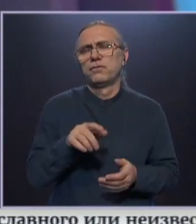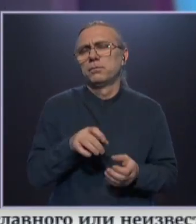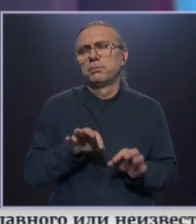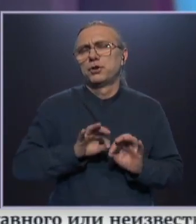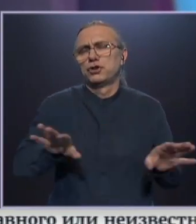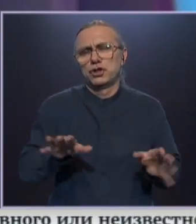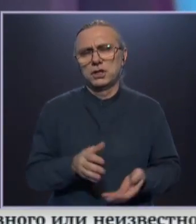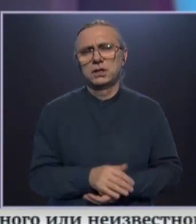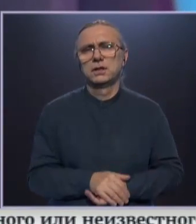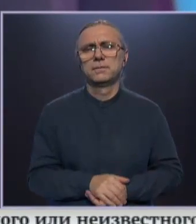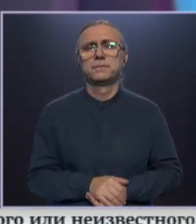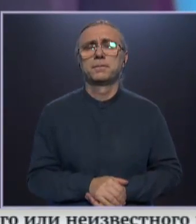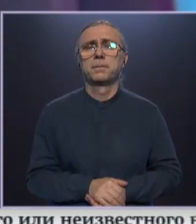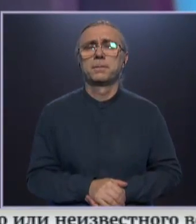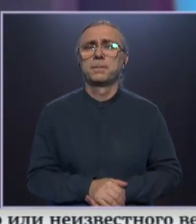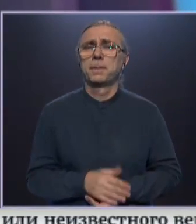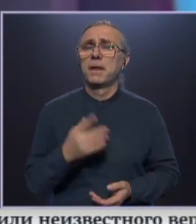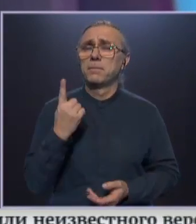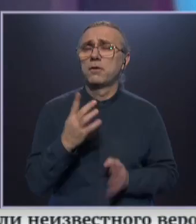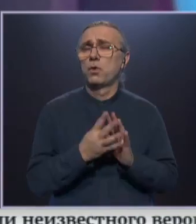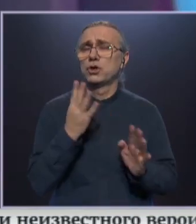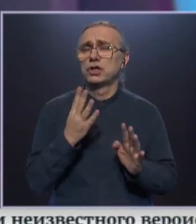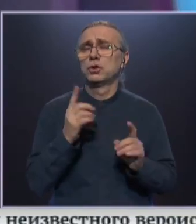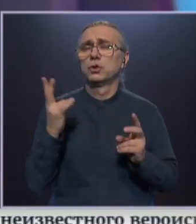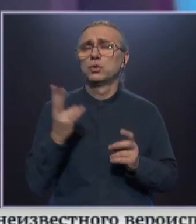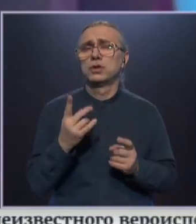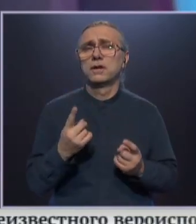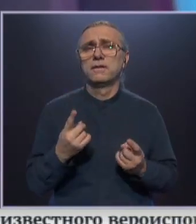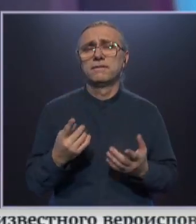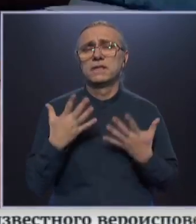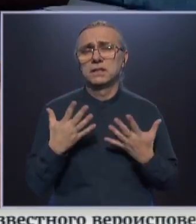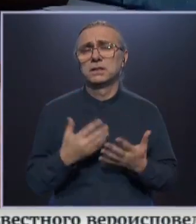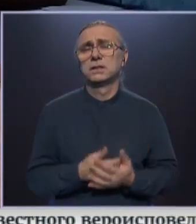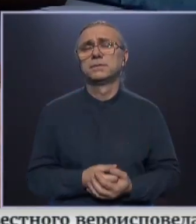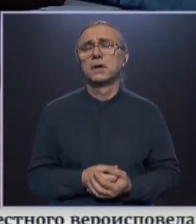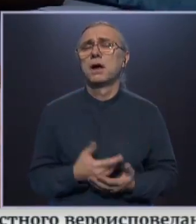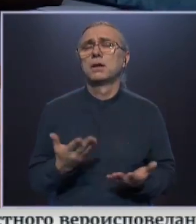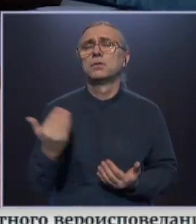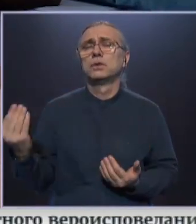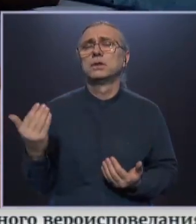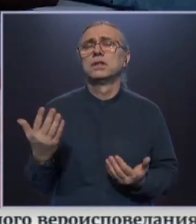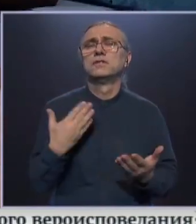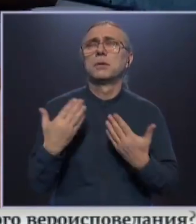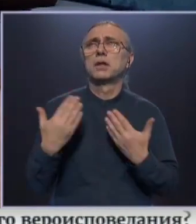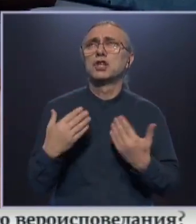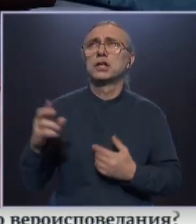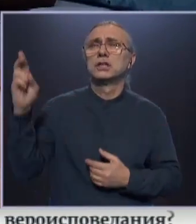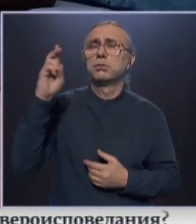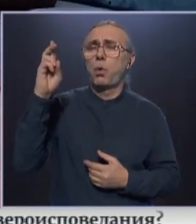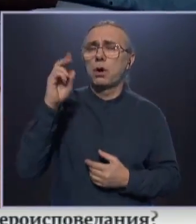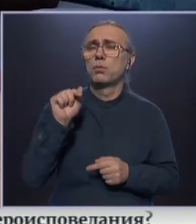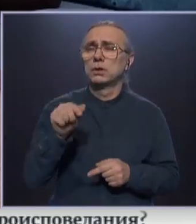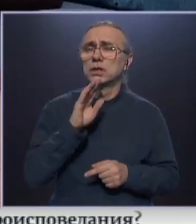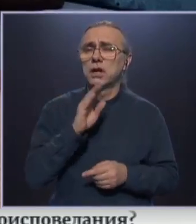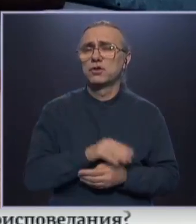причин. И в первую очередь здесь надо выстроить взаимоотношения с Богом. Вот у этой девушки.